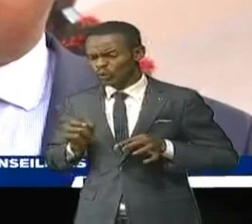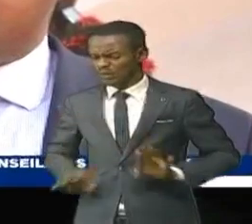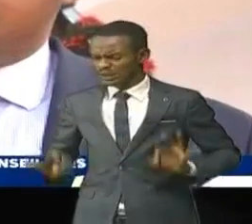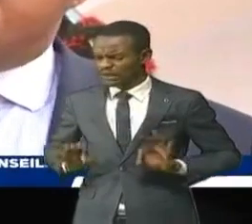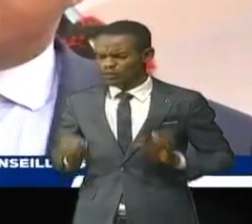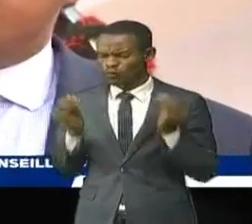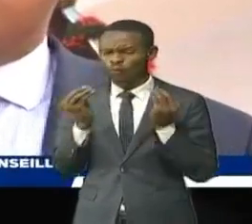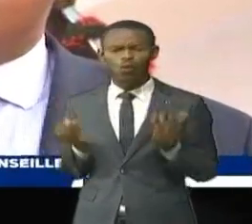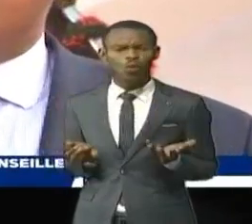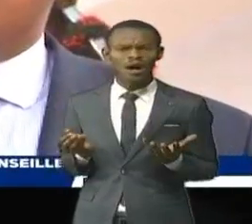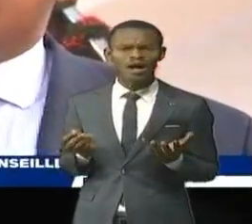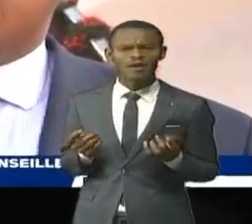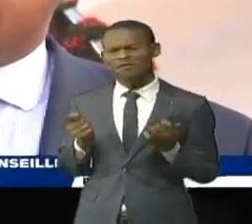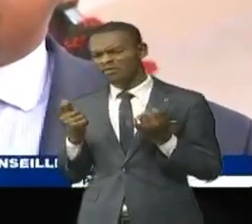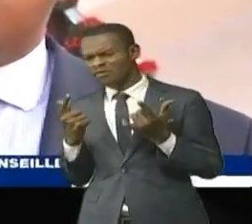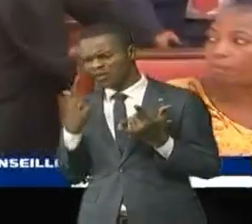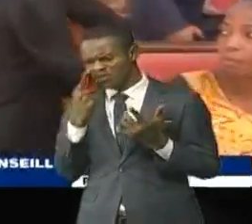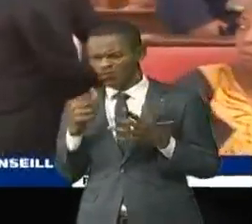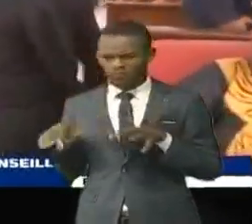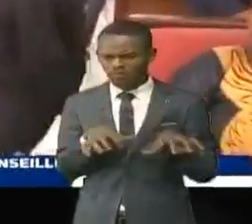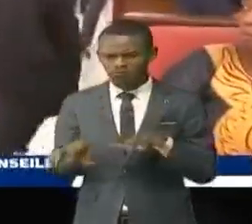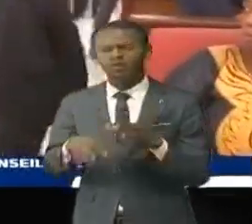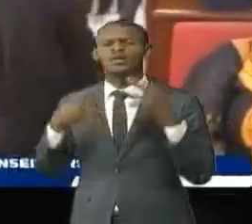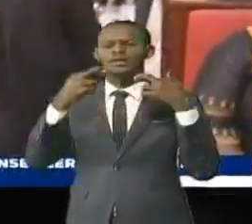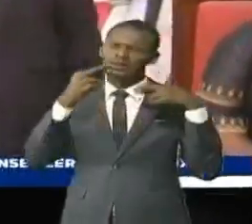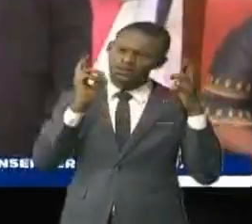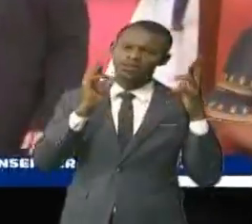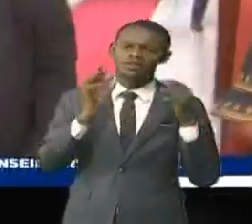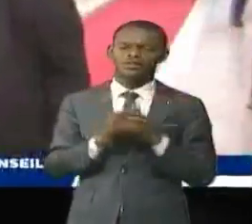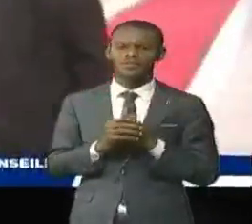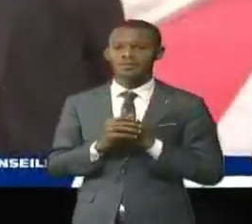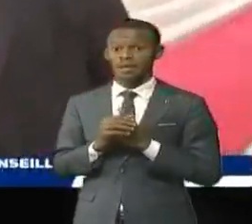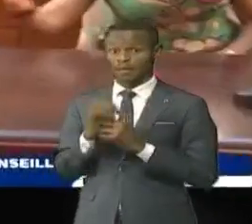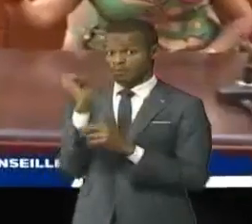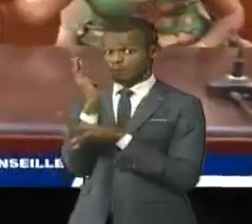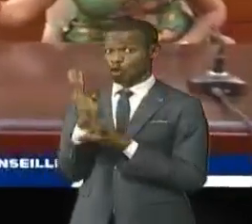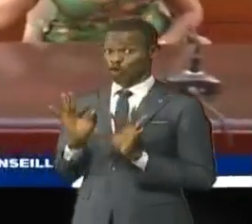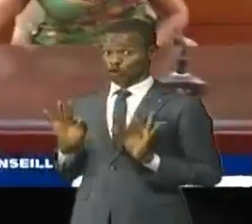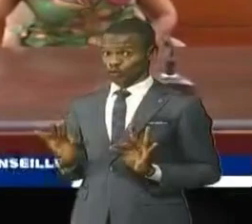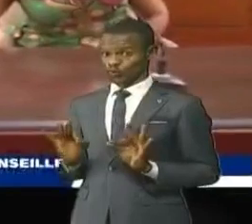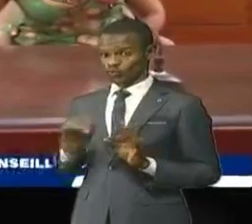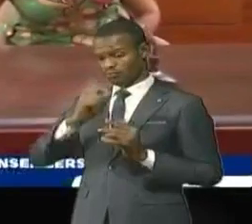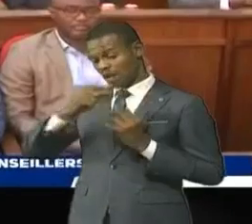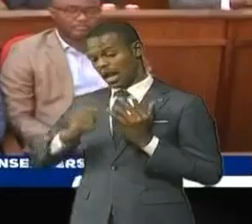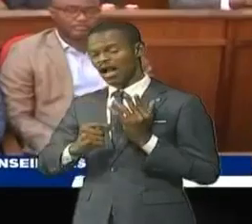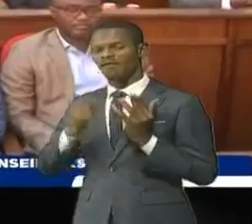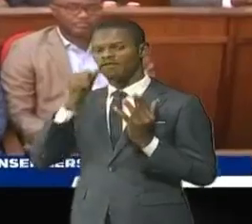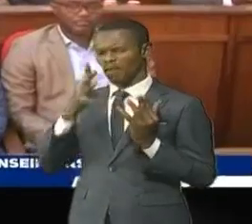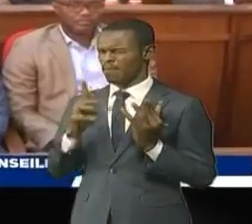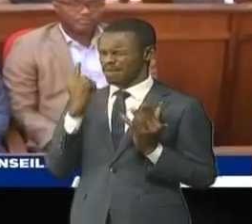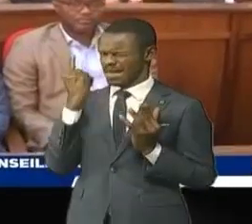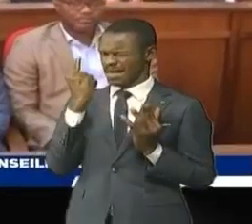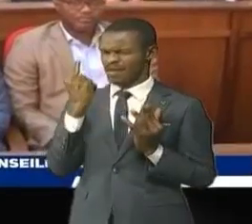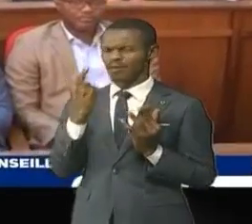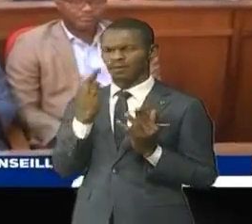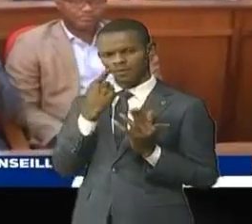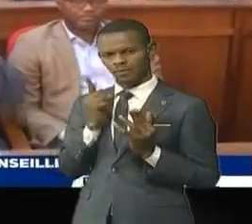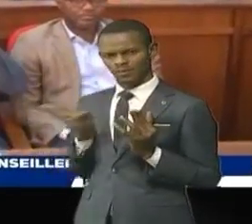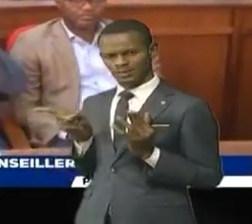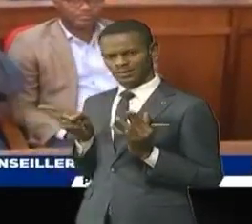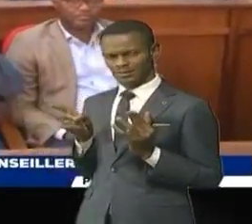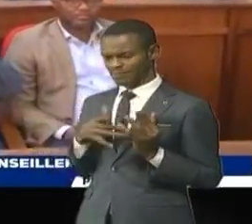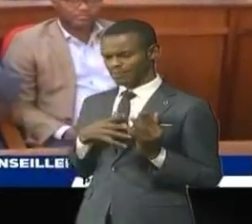vite pour qu'on puisse produire des résultats. Une femme parmi les heureux promus, Madame Wania Catherine, qui prend